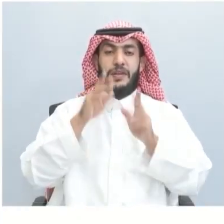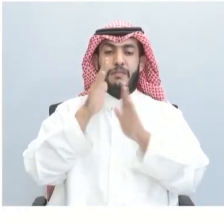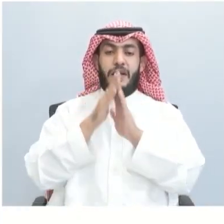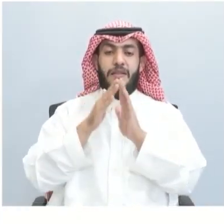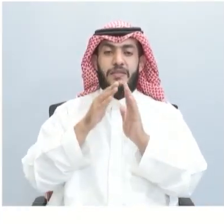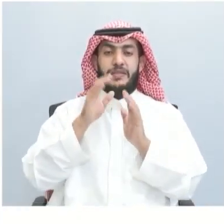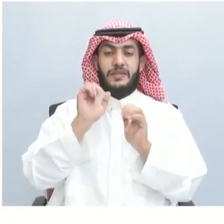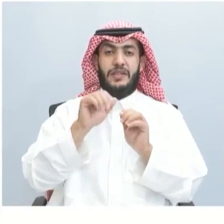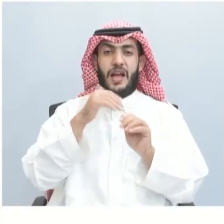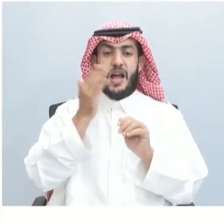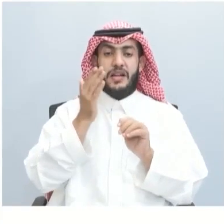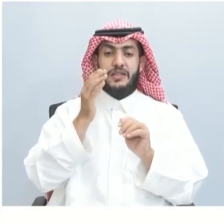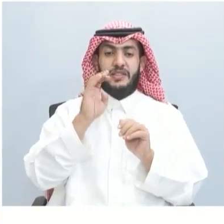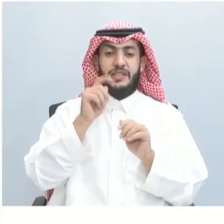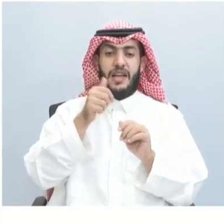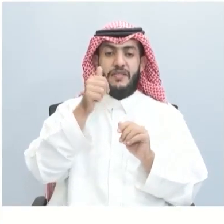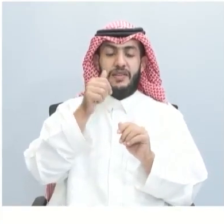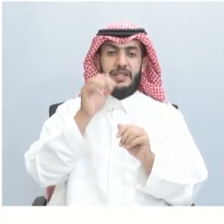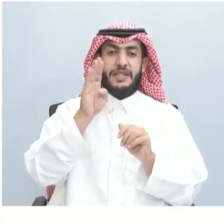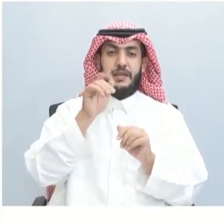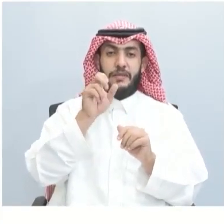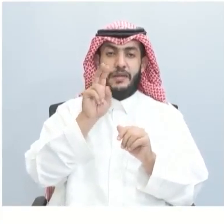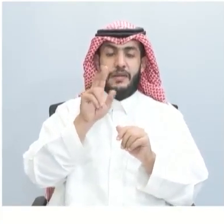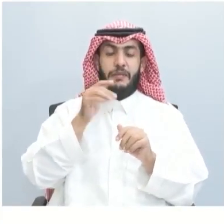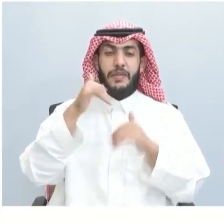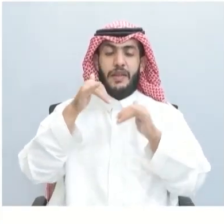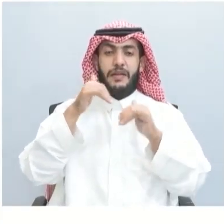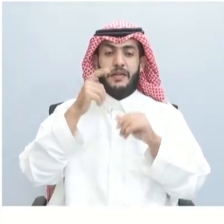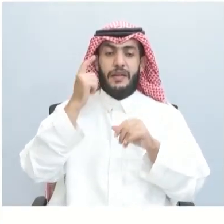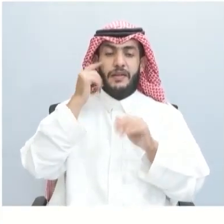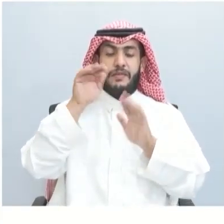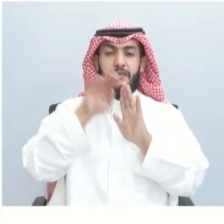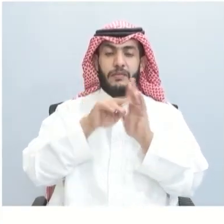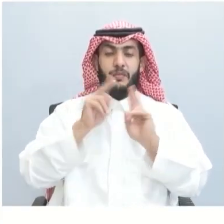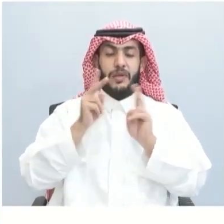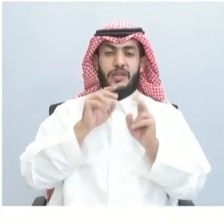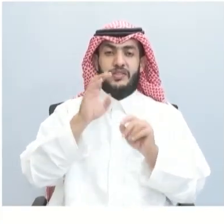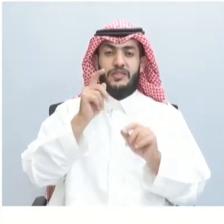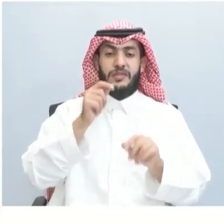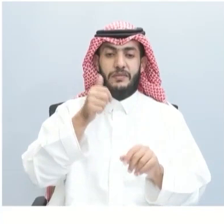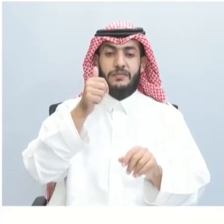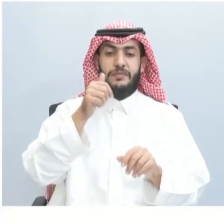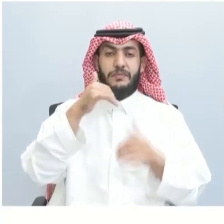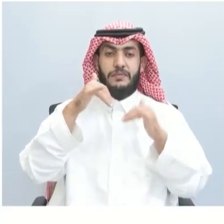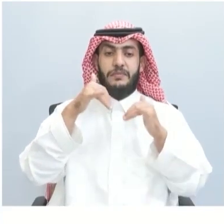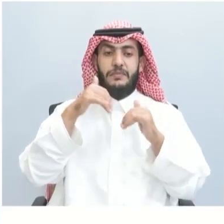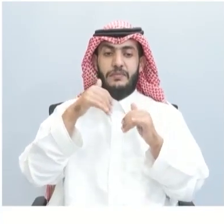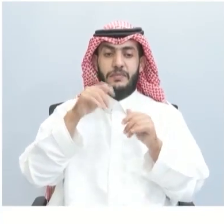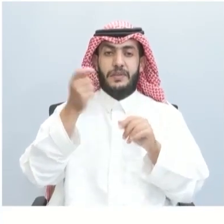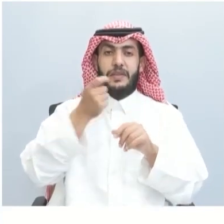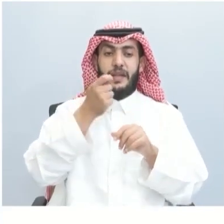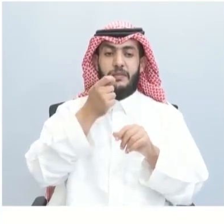ملف خارجي جافا سكريبت وتعرفنا ايضا على طريقه تعريف المتغيرات في جافا سكريبت عن طريق